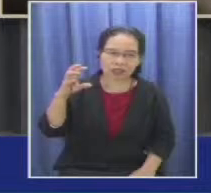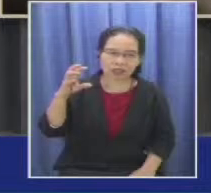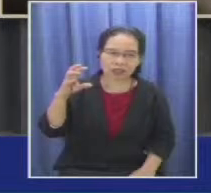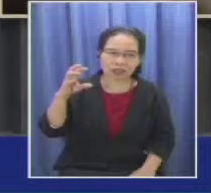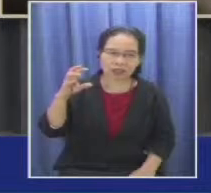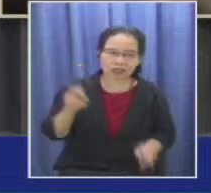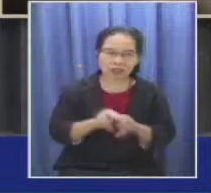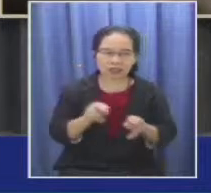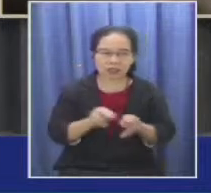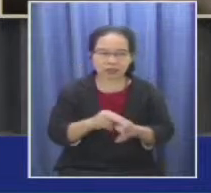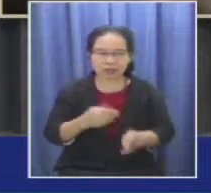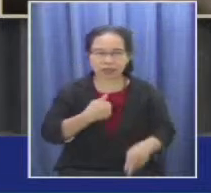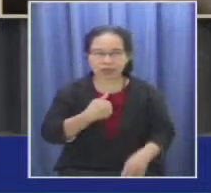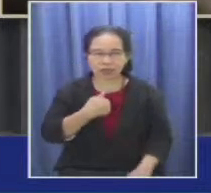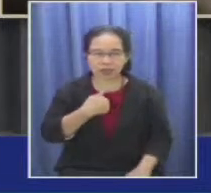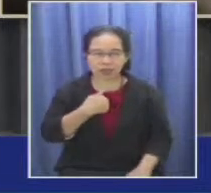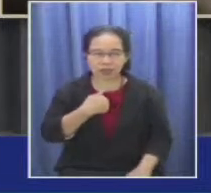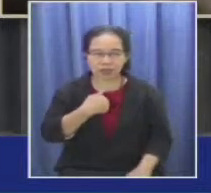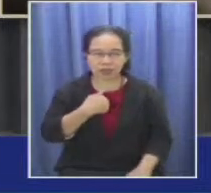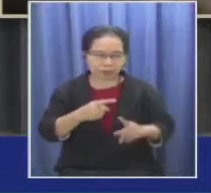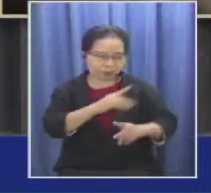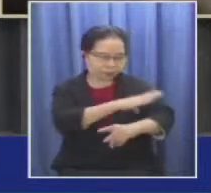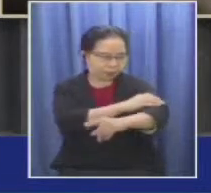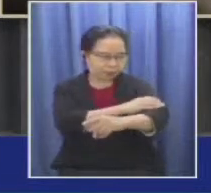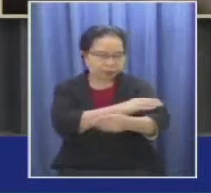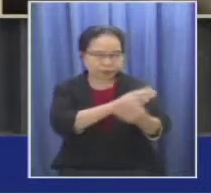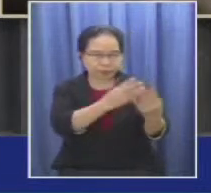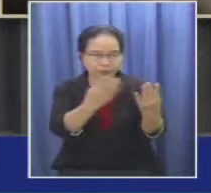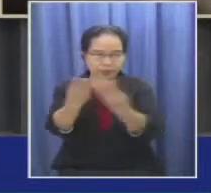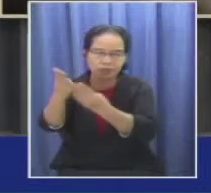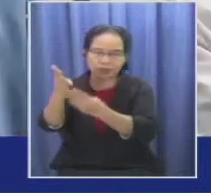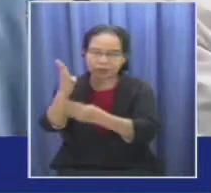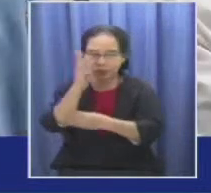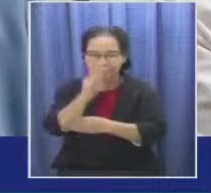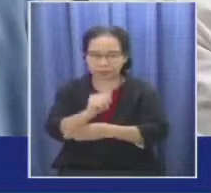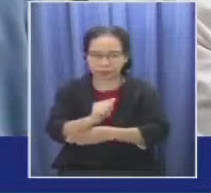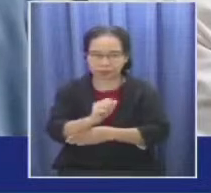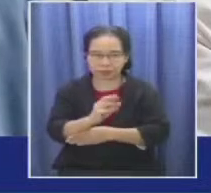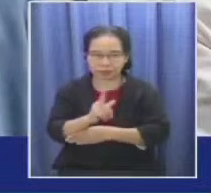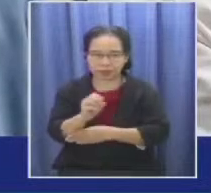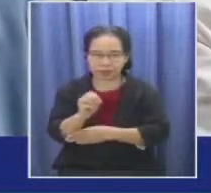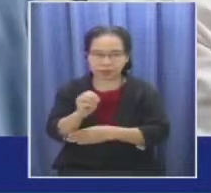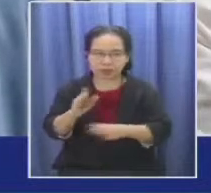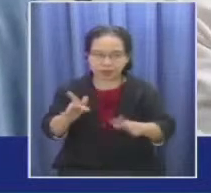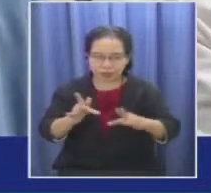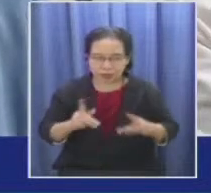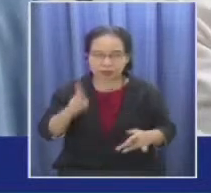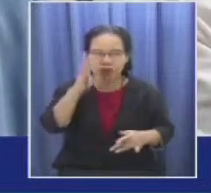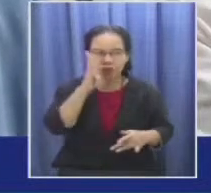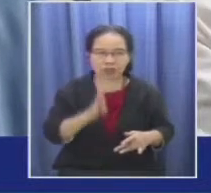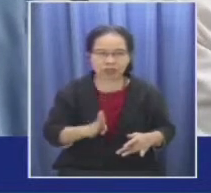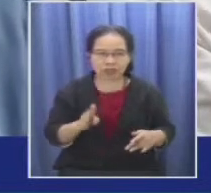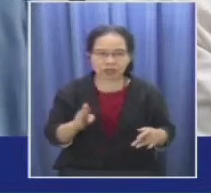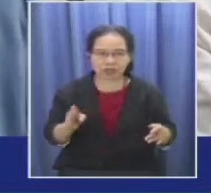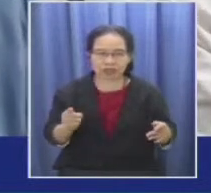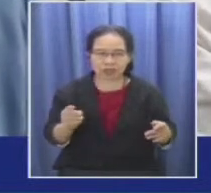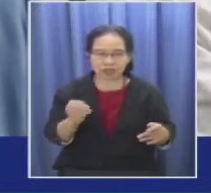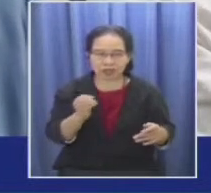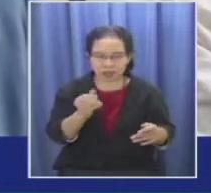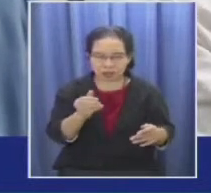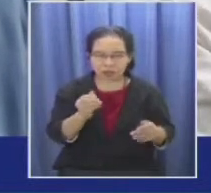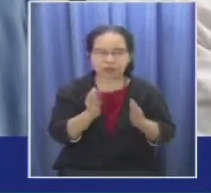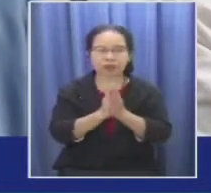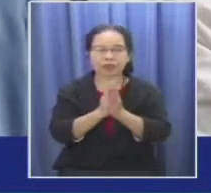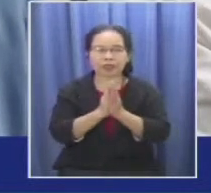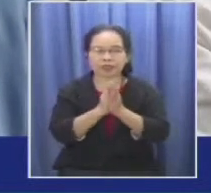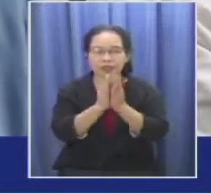hunu me mmobọ na bibe nyunyu bi efa ebo fa me ho emoja